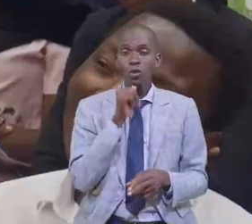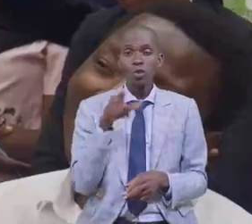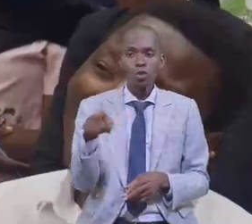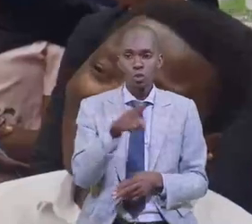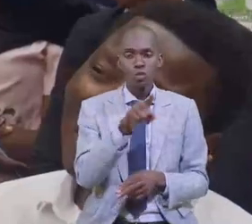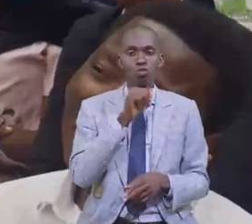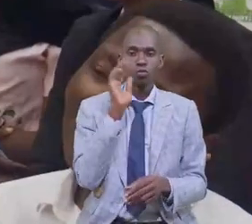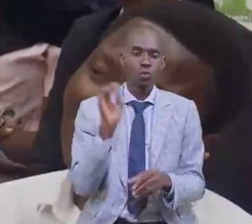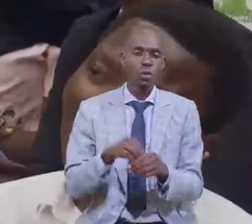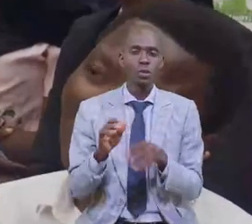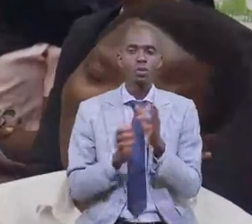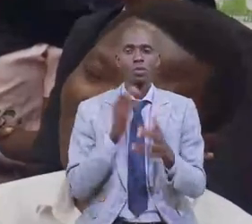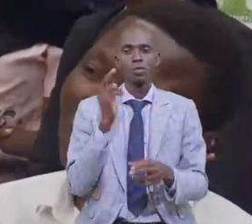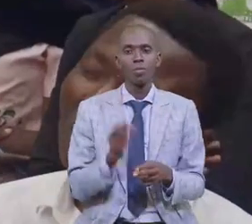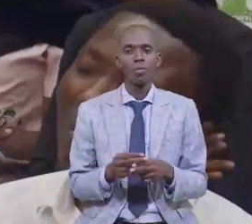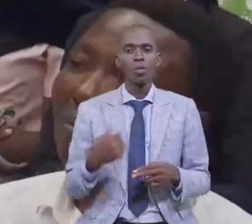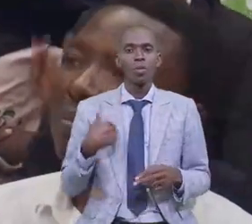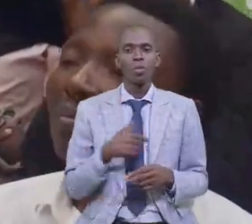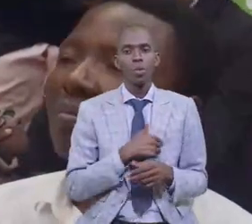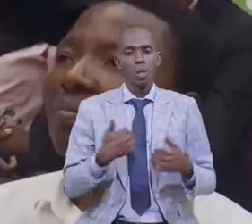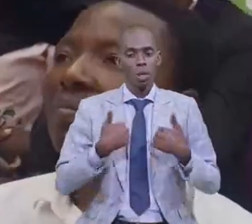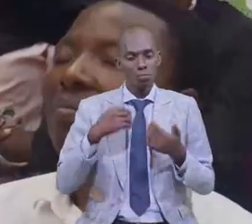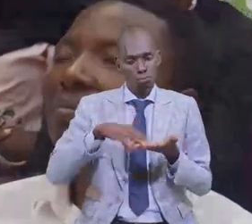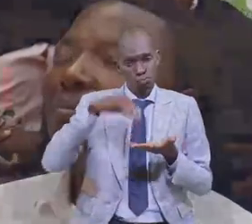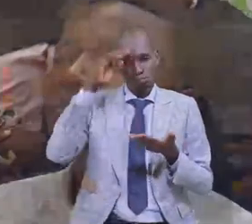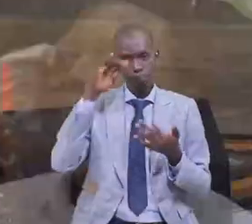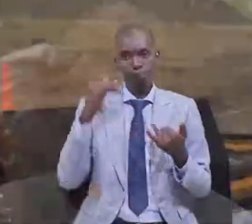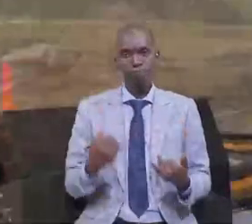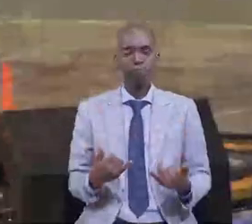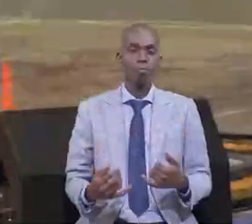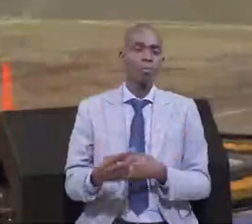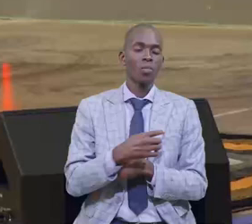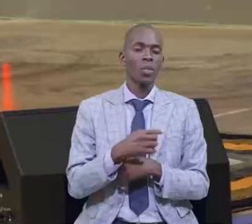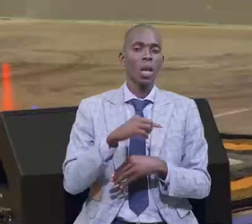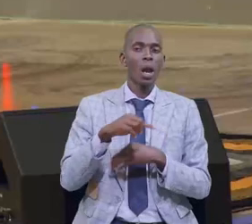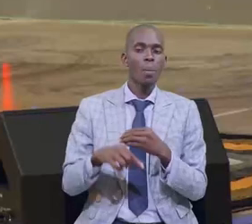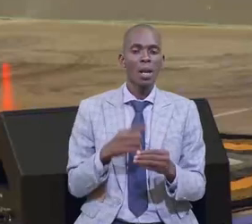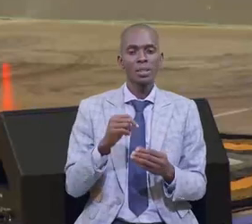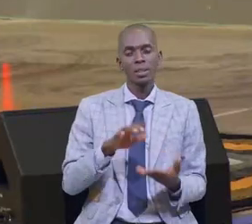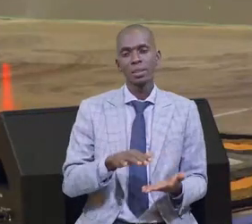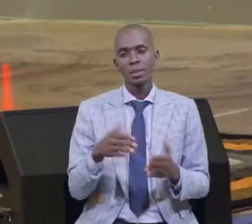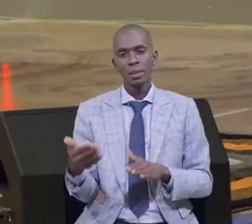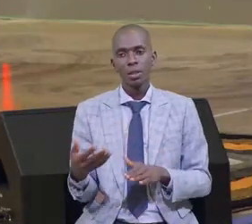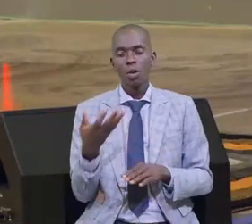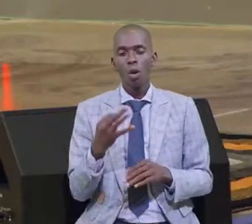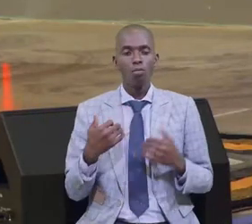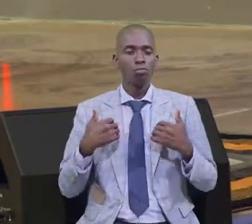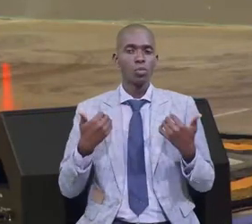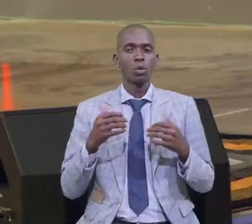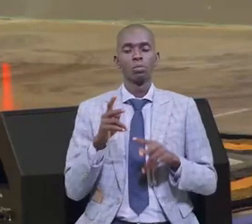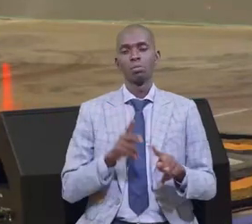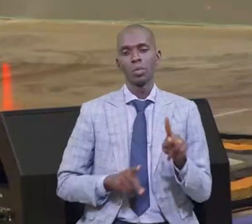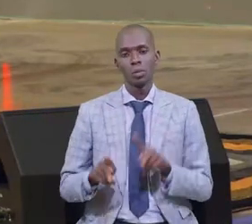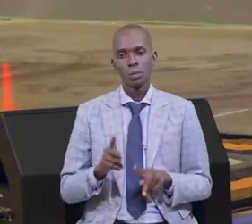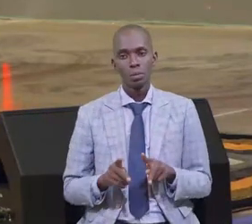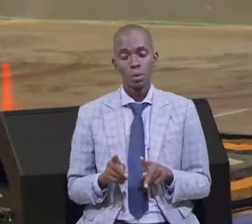eux, pas vous. Nous avons appris aujourd'hui au sujet de la mort des